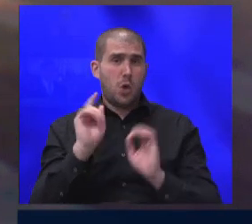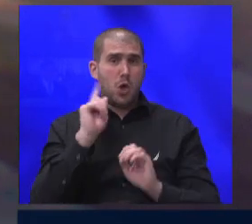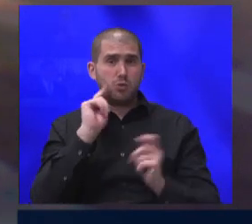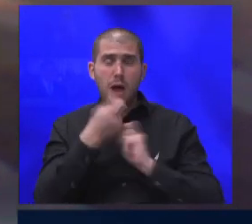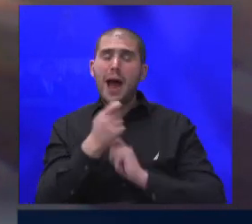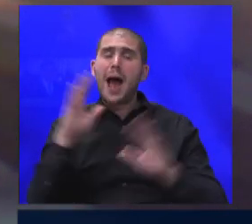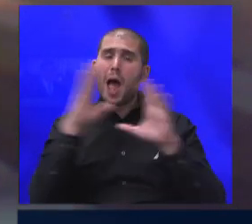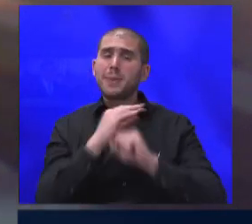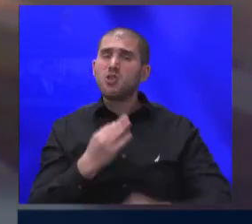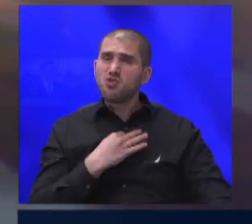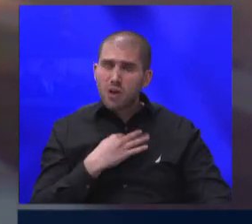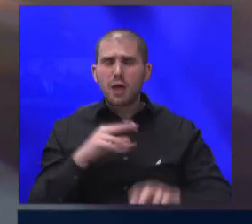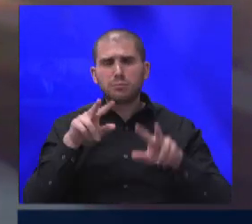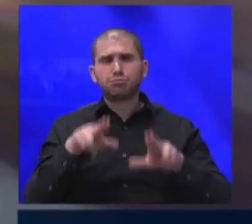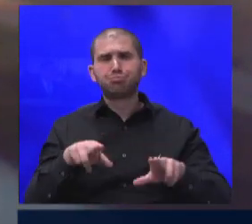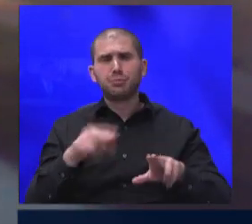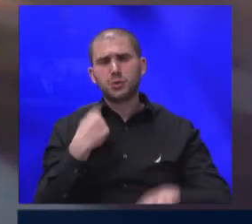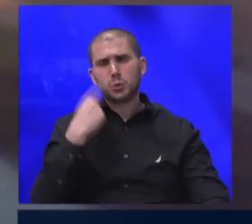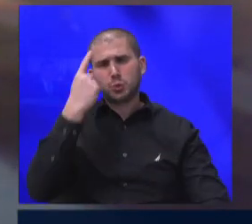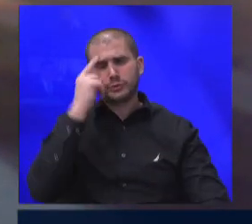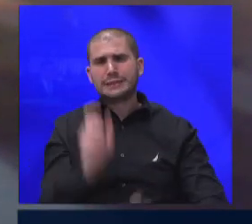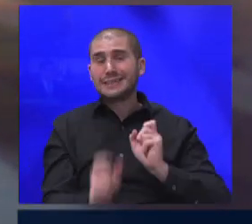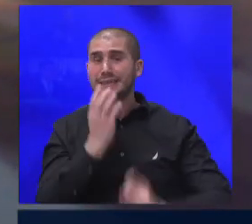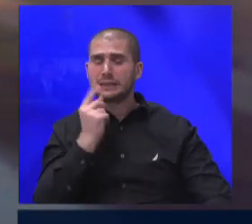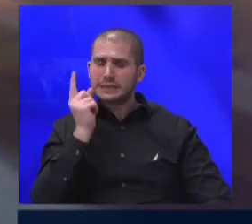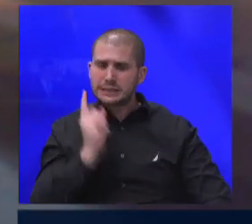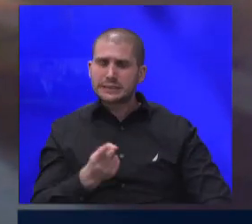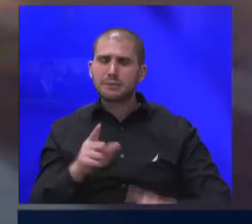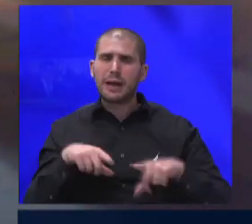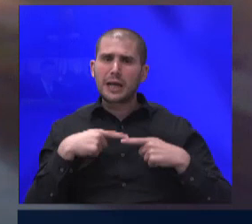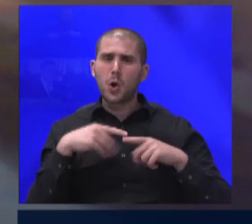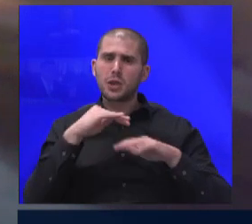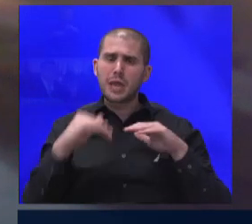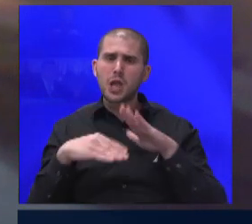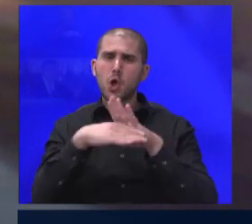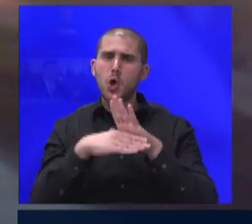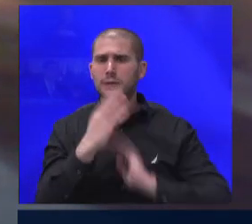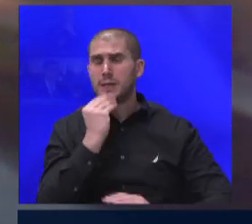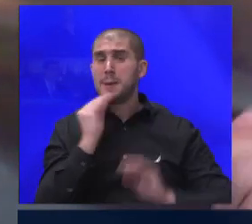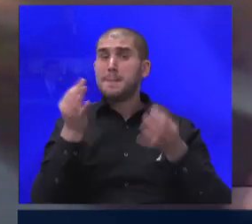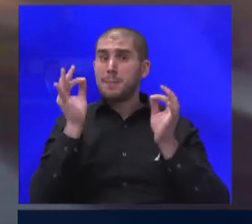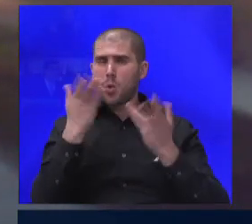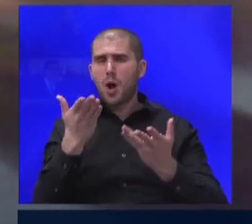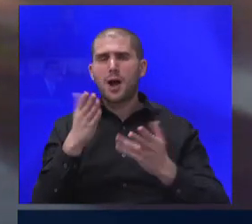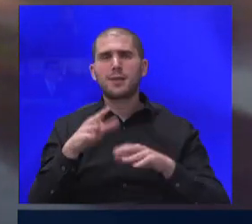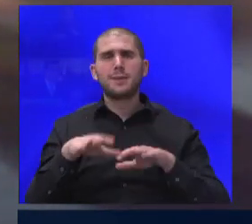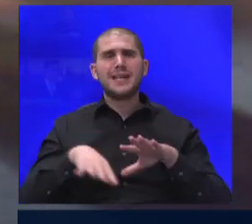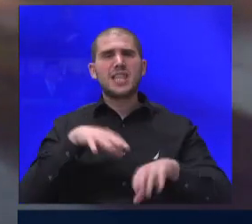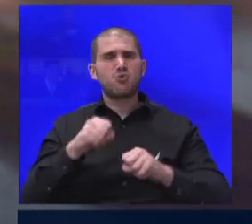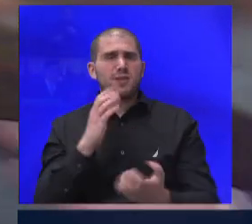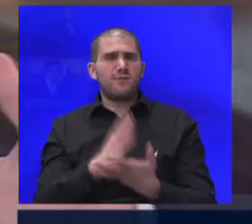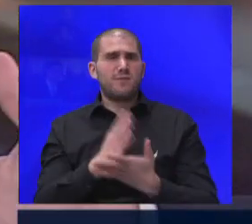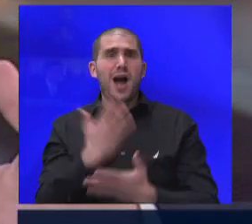בעינה. אני חושב שאזרחים ישראלים צריכים לחיות תחת חוק ישראלי, בוודאי לאחר שמפעל ההתיישבות שלנו כבר 53 שנה